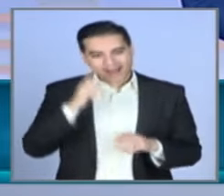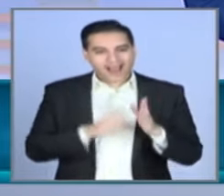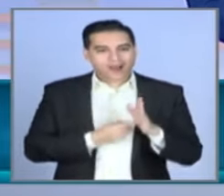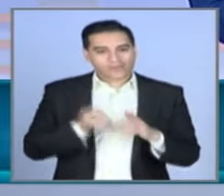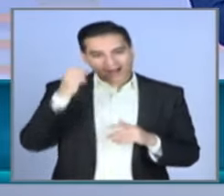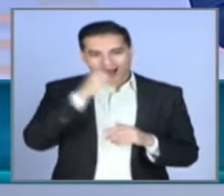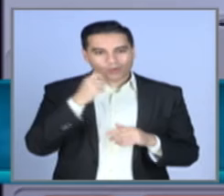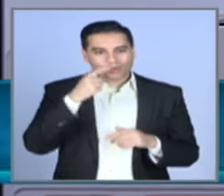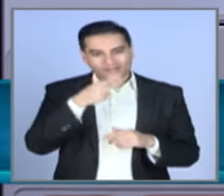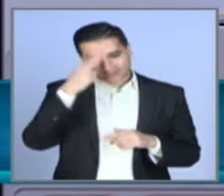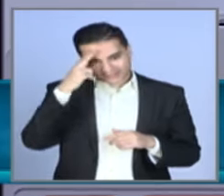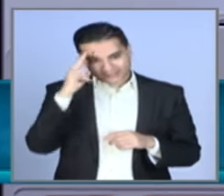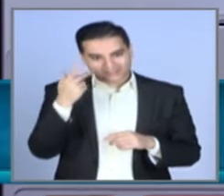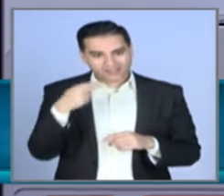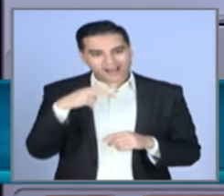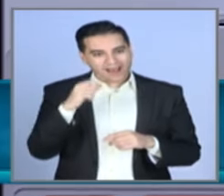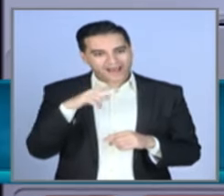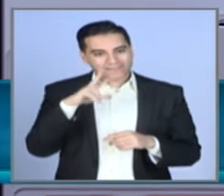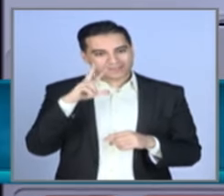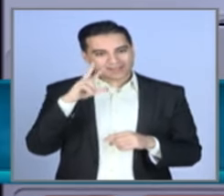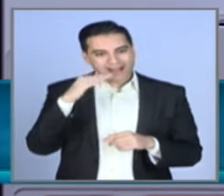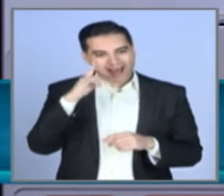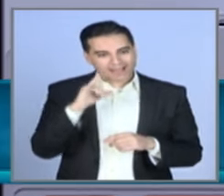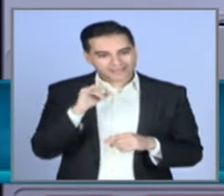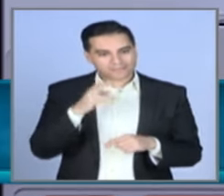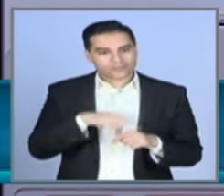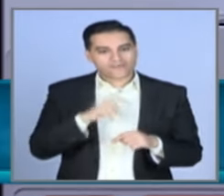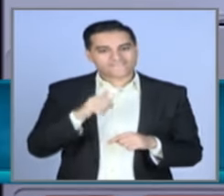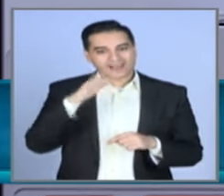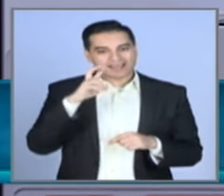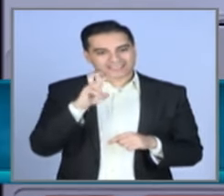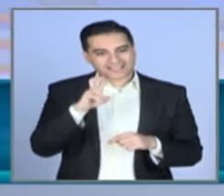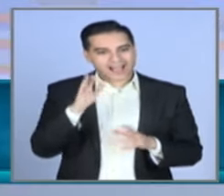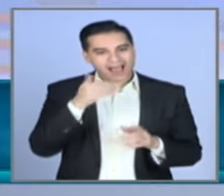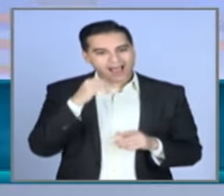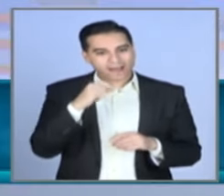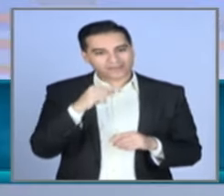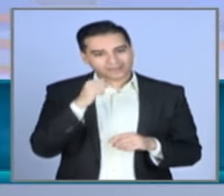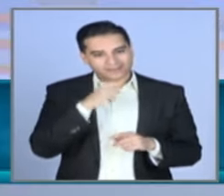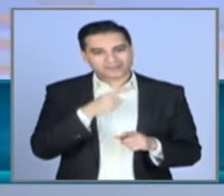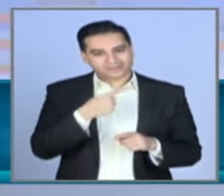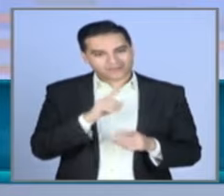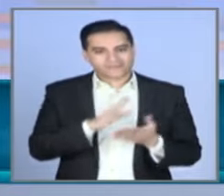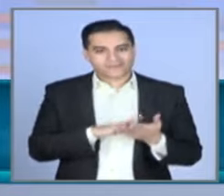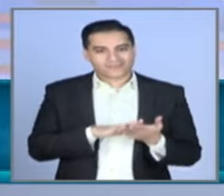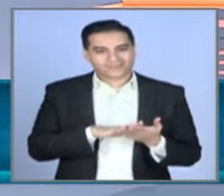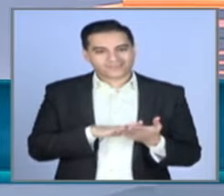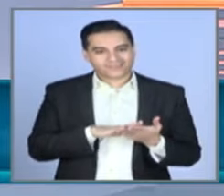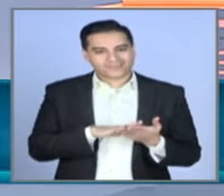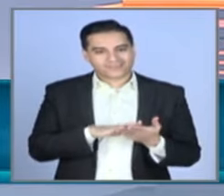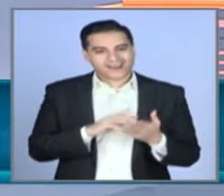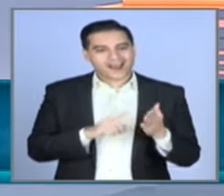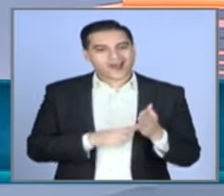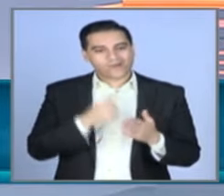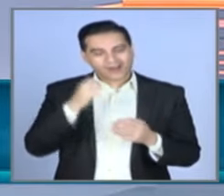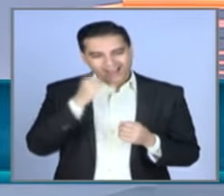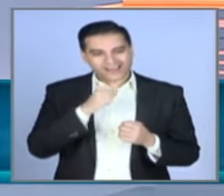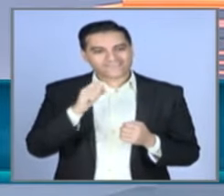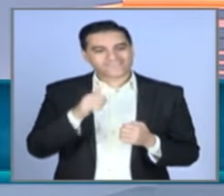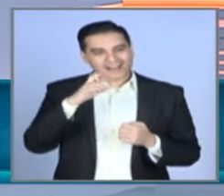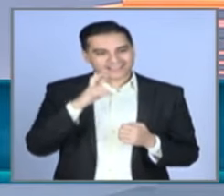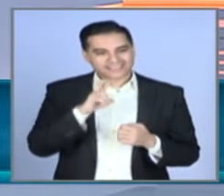حد غنى الأغنية دي؟ هو عبد الحليم وفايزة أحمد غنوها. ماشي؟ خلاص برافو عليك. هي شاطرة كده. أول حد غناها